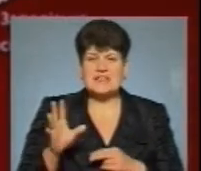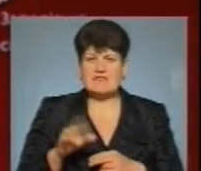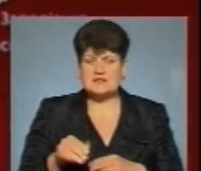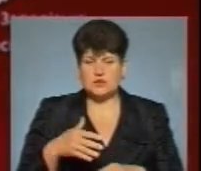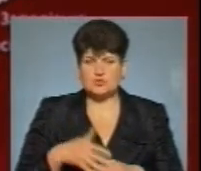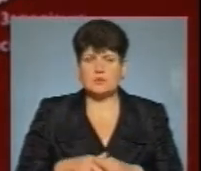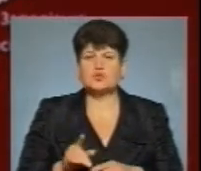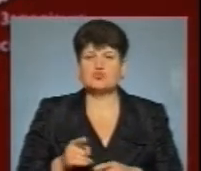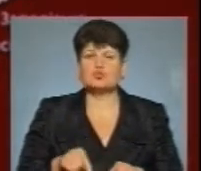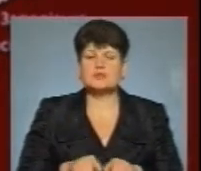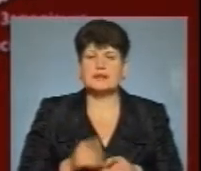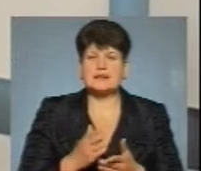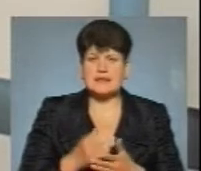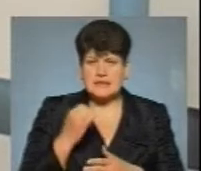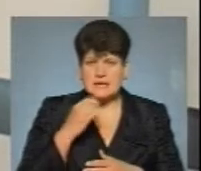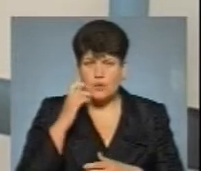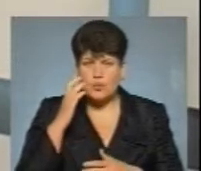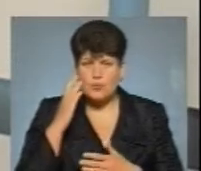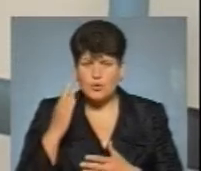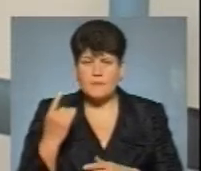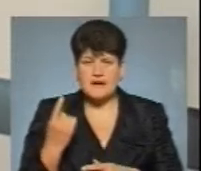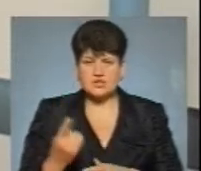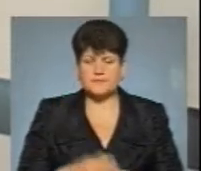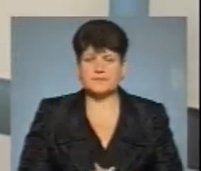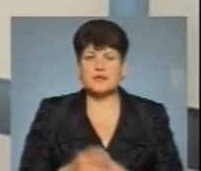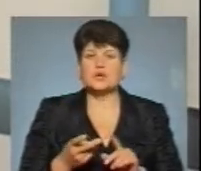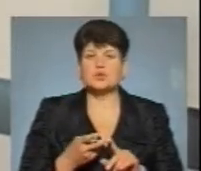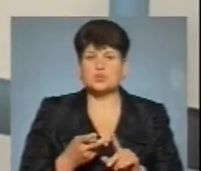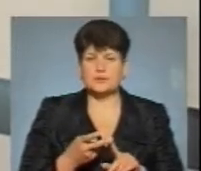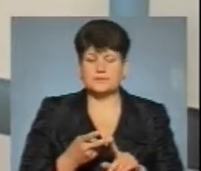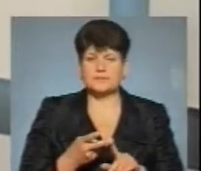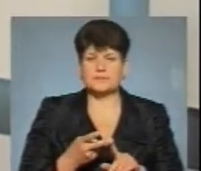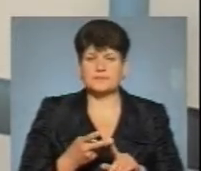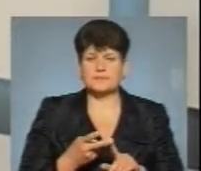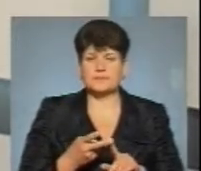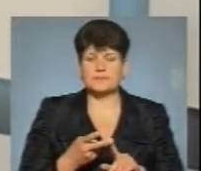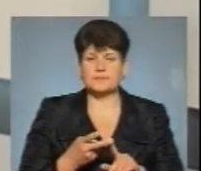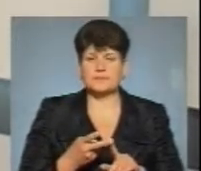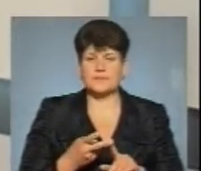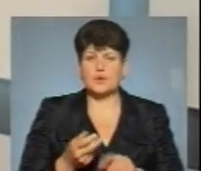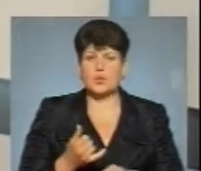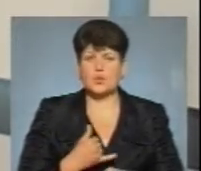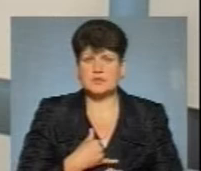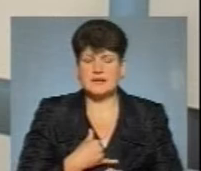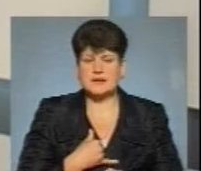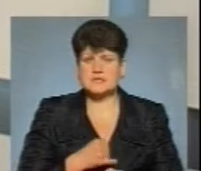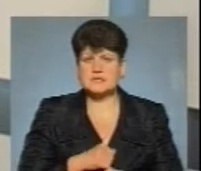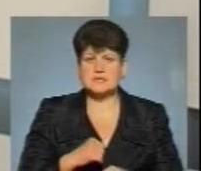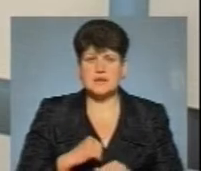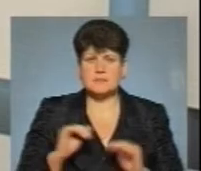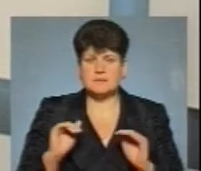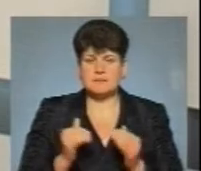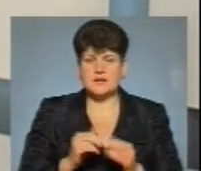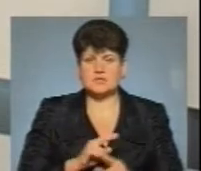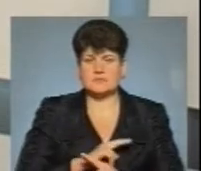так складається. Тому я завжди кажу, я дякую Богу. Перше. Друге, звичайно, те, що у нас найнижча смертність, у